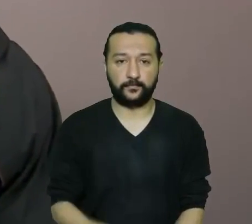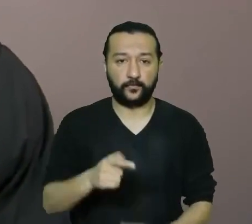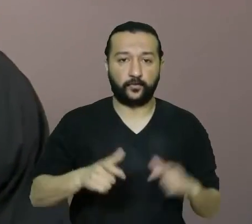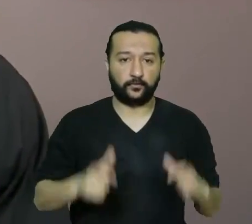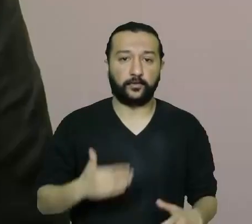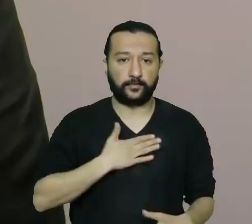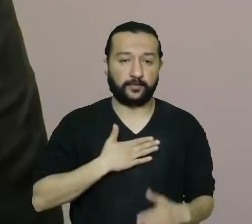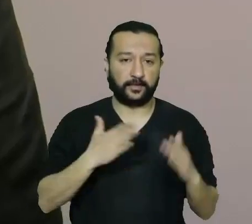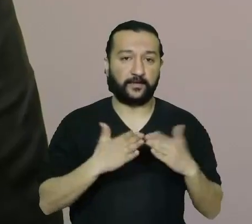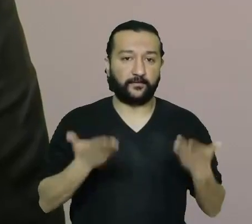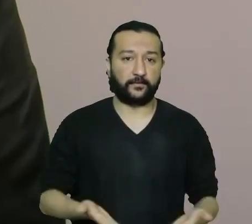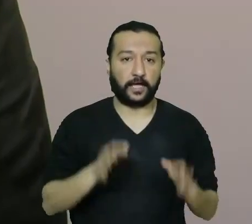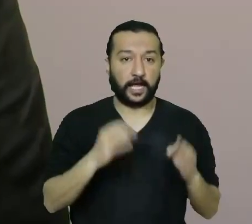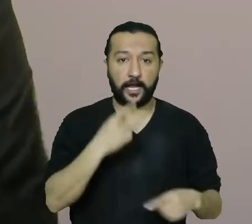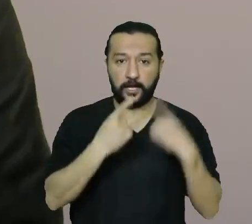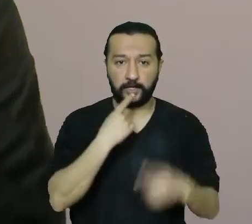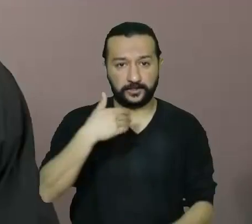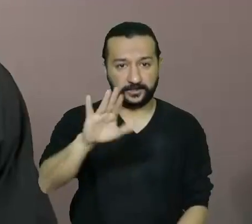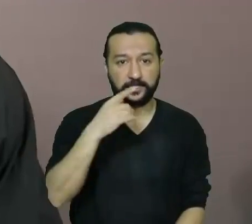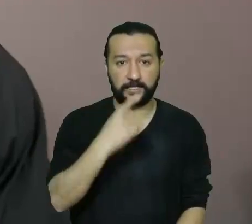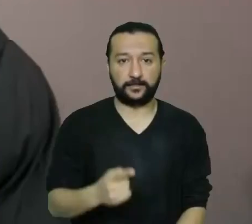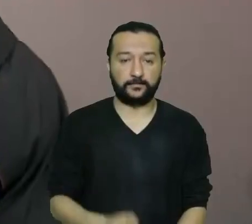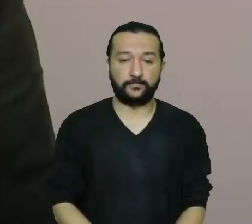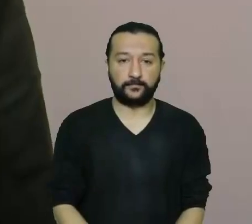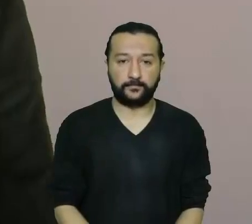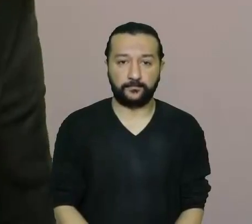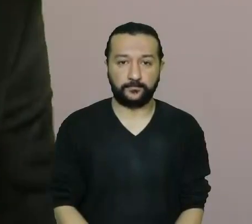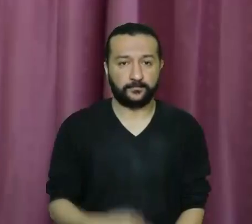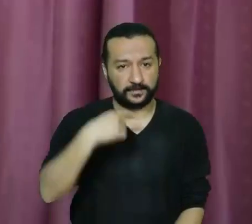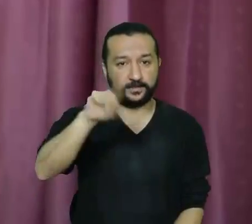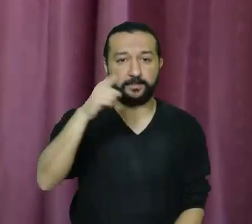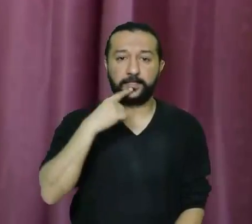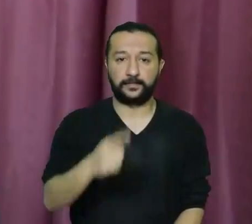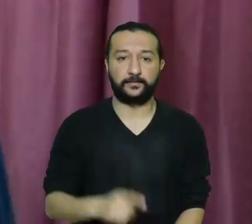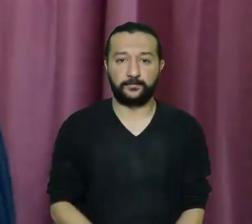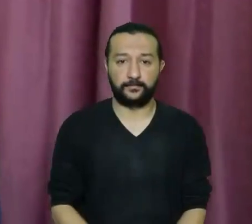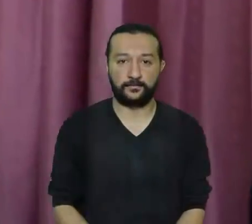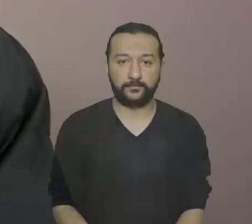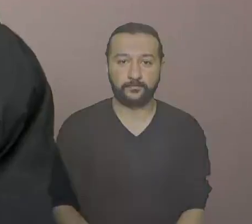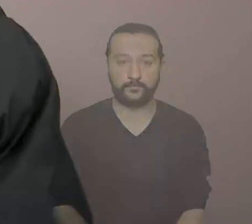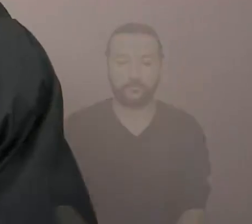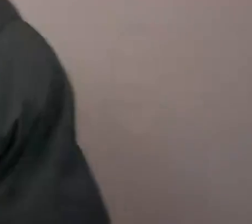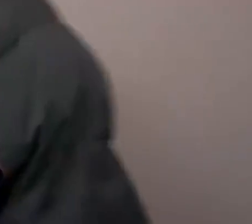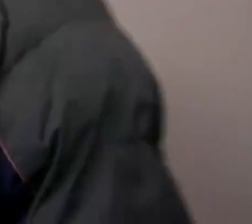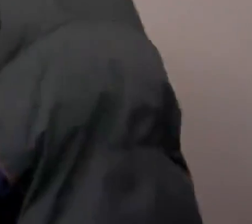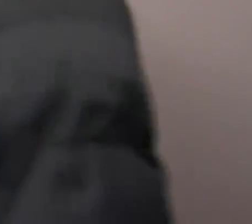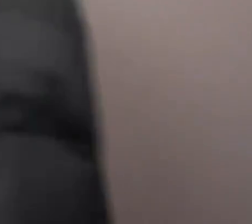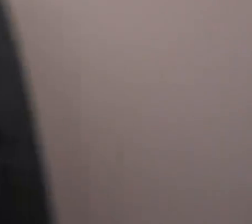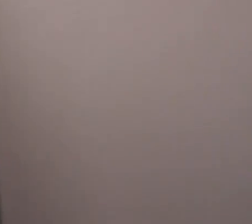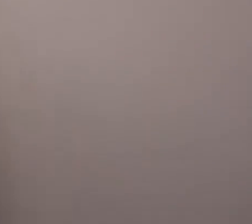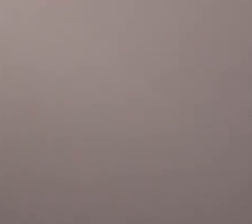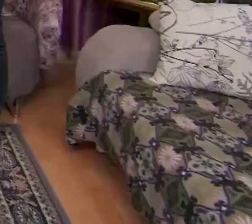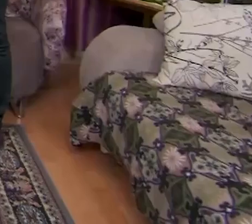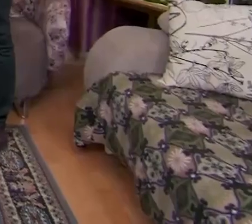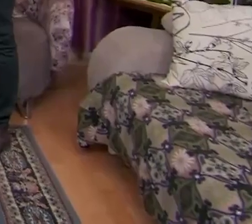Bura benim evde. Hala konuşuyor. Çık! Çık! Şükrü hafif kamburlaşan üst